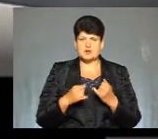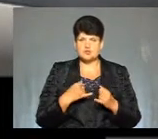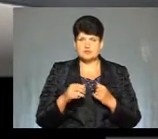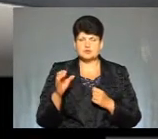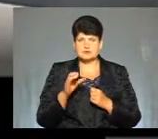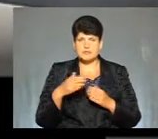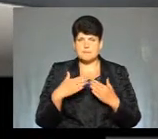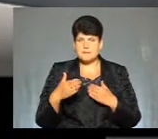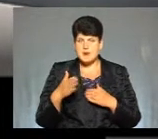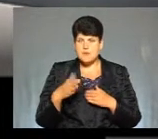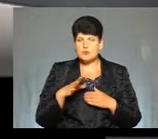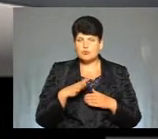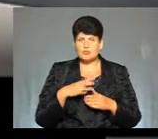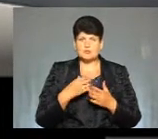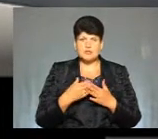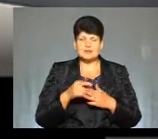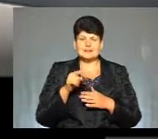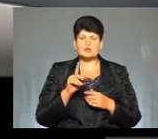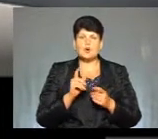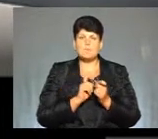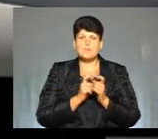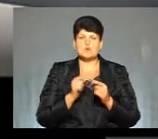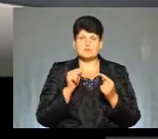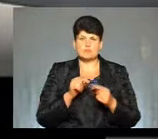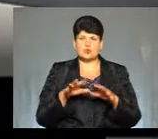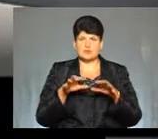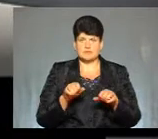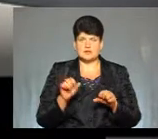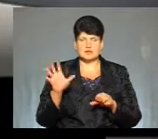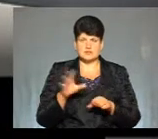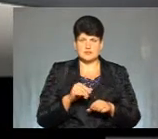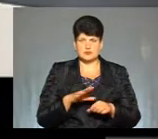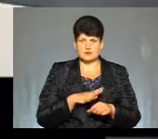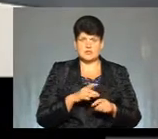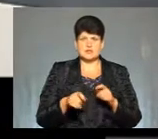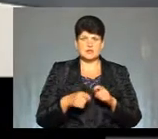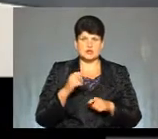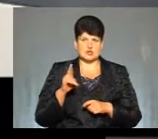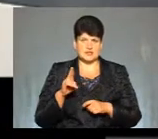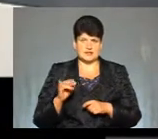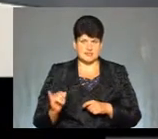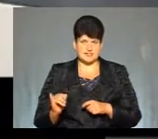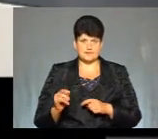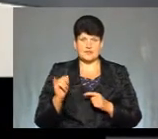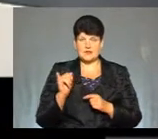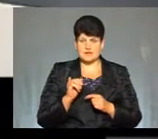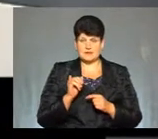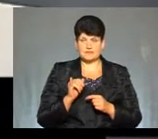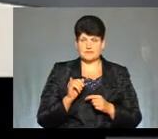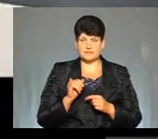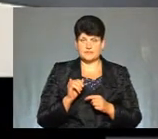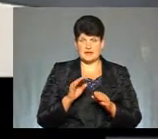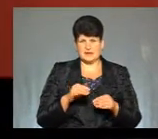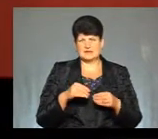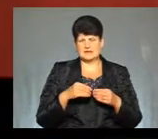прапор був символом тих, хто бореться проти влади, всі вони оголошувалися злочинцями і, відповідно, вішалися певні